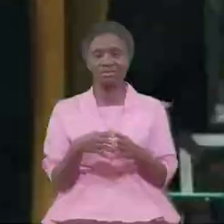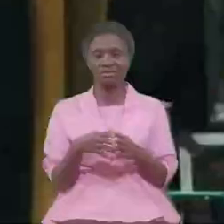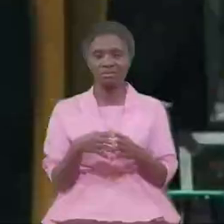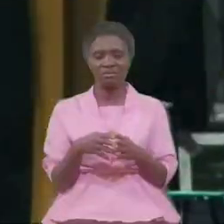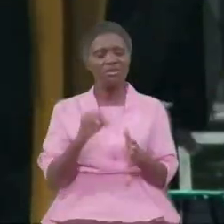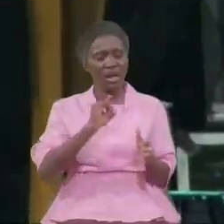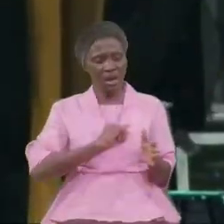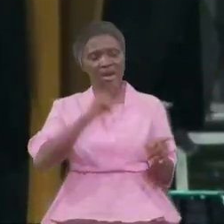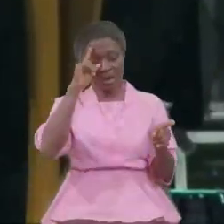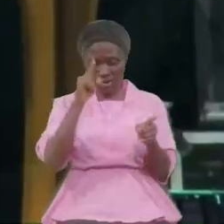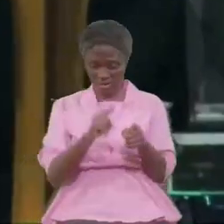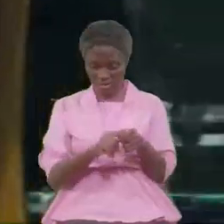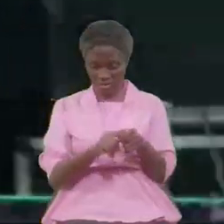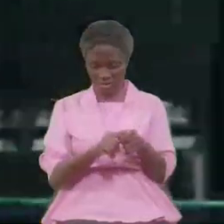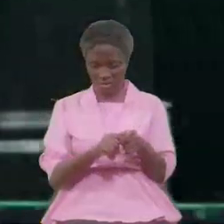Oui, je m'accorde avec toi.